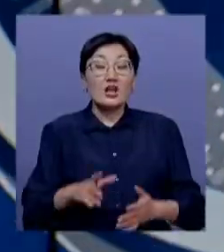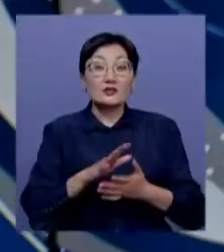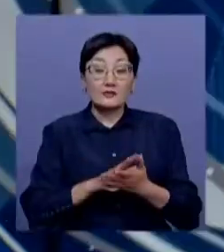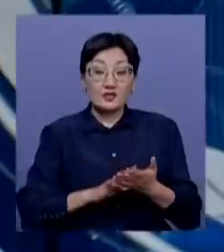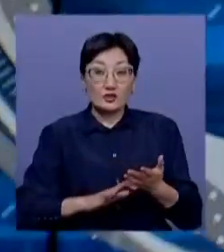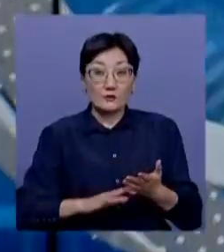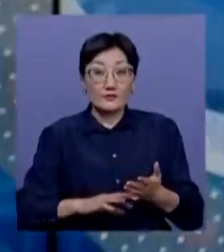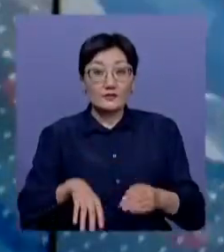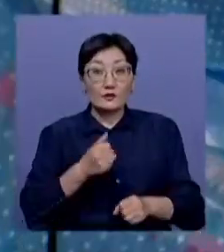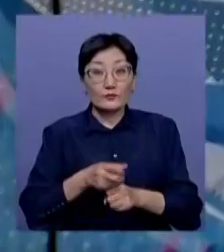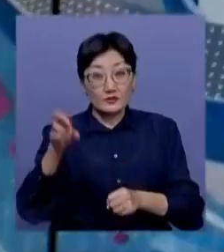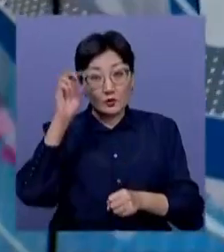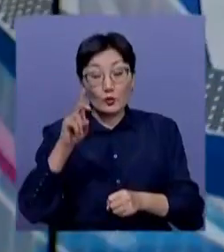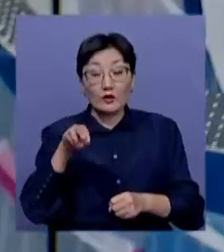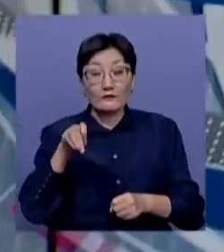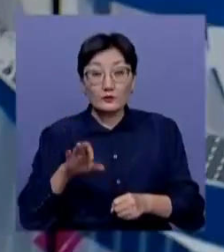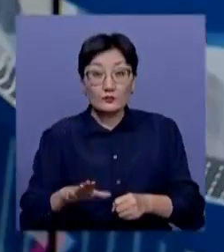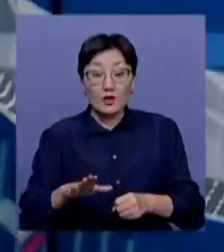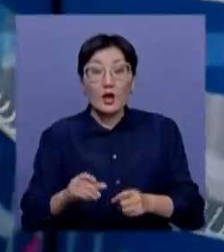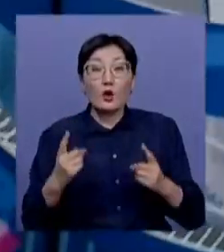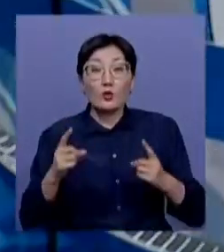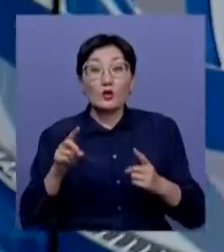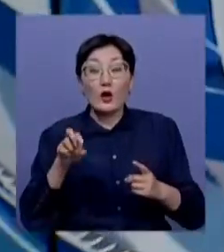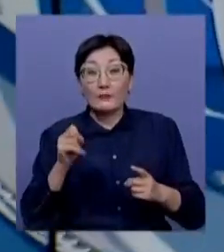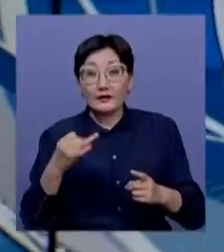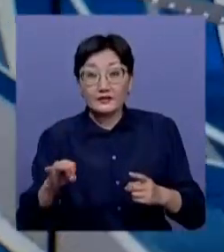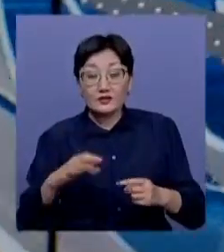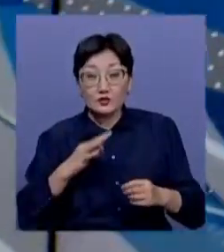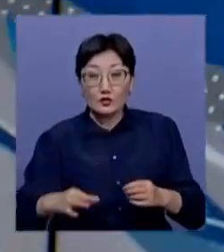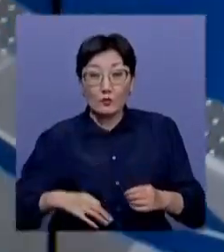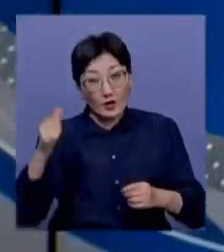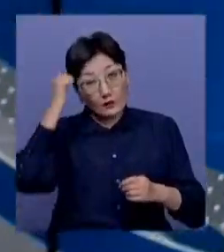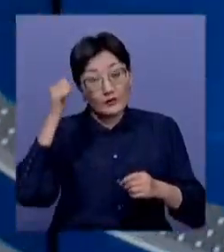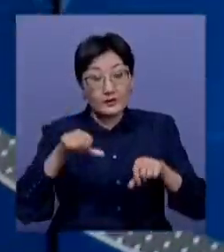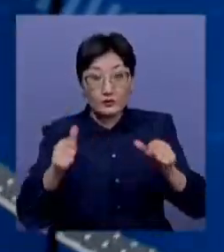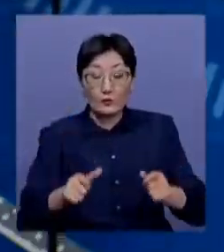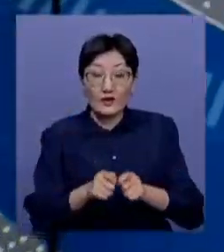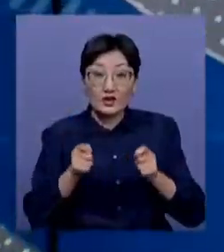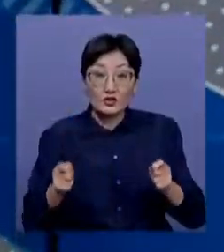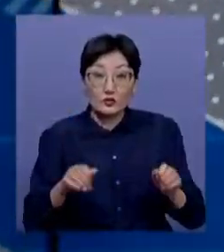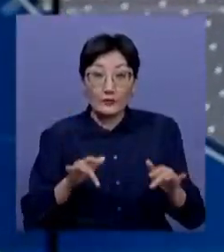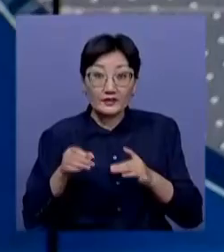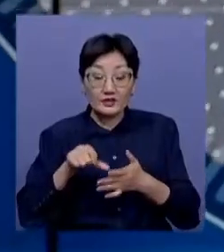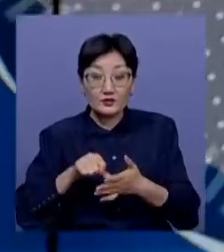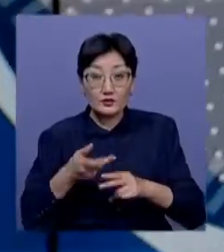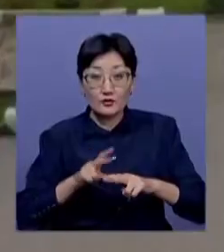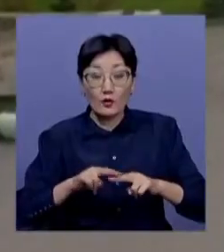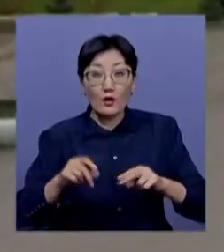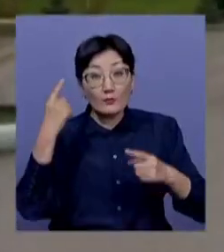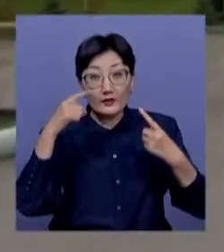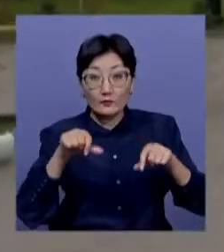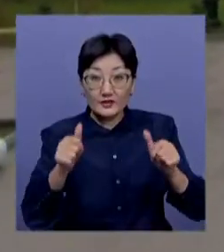Жалғастырамыз. Мемлекет басшысы Қасым Жомарт Тоқаев ұлы ақын Абай ұлдарымен ескерткішінің ашылу рәсіміне қатысты. Аталған